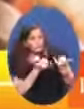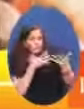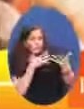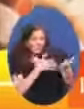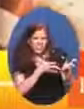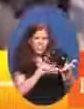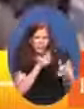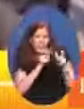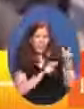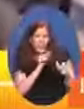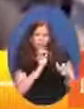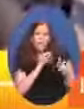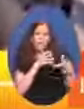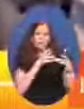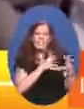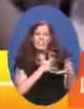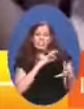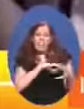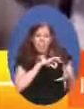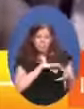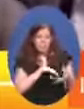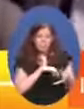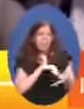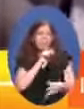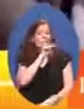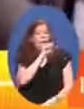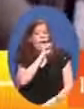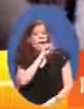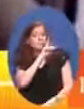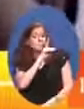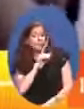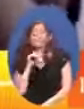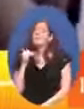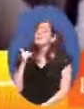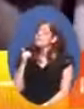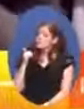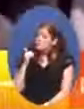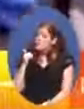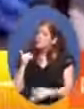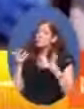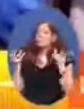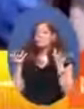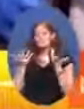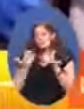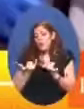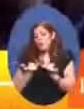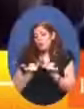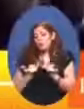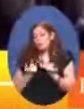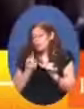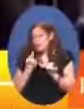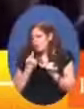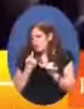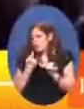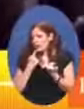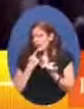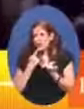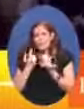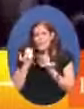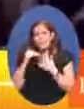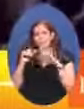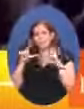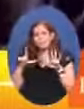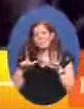שמותקפת עכשיו, אנשי המותקפים עכשיו על ידי רוסיה ואסד. נכון. מה שקורה בעצם זה שלפי פרק 7 של